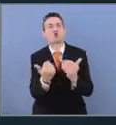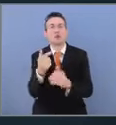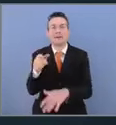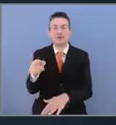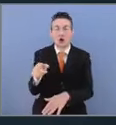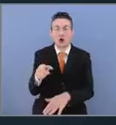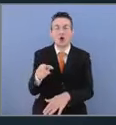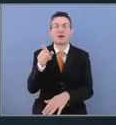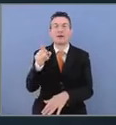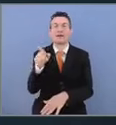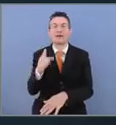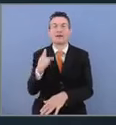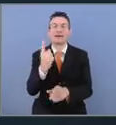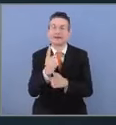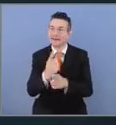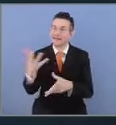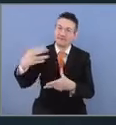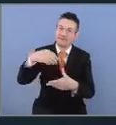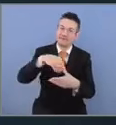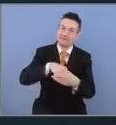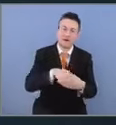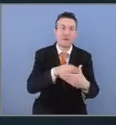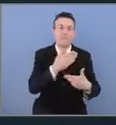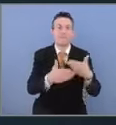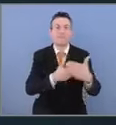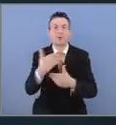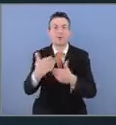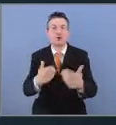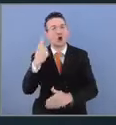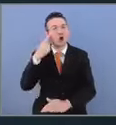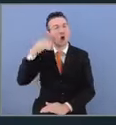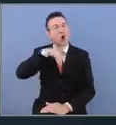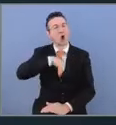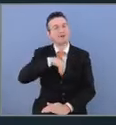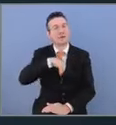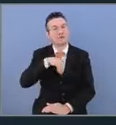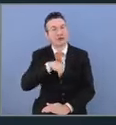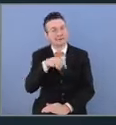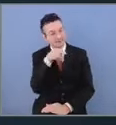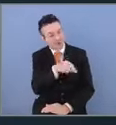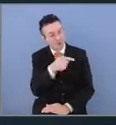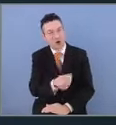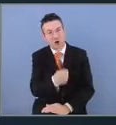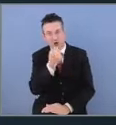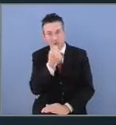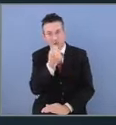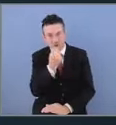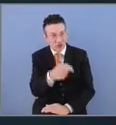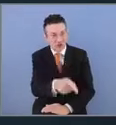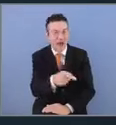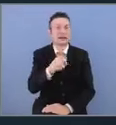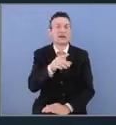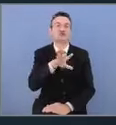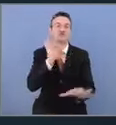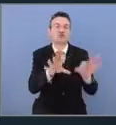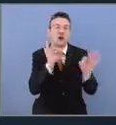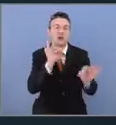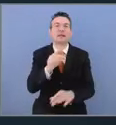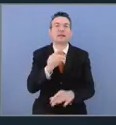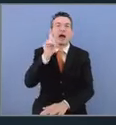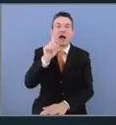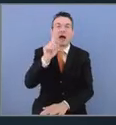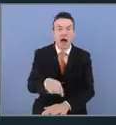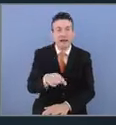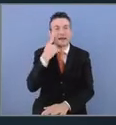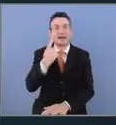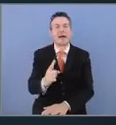attivo in termini sia di consapevolezza sul consumo, sia di consapevolezza sulle scelte, sia anche, lasciatemi dire, visto che siamo la prima regione ad